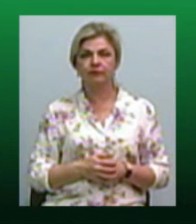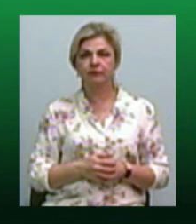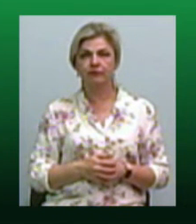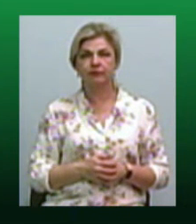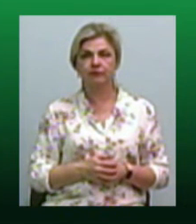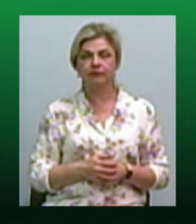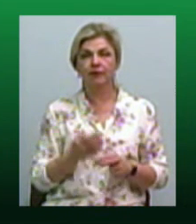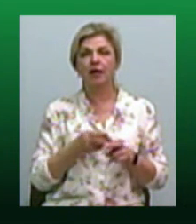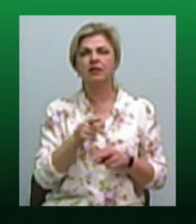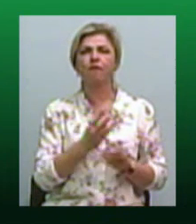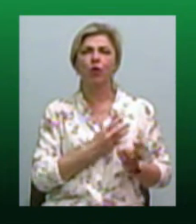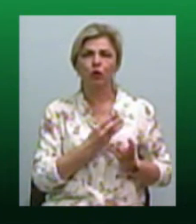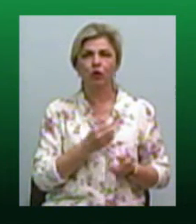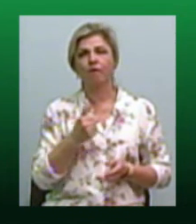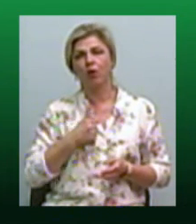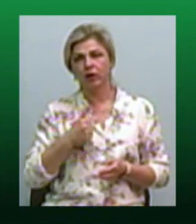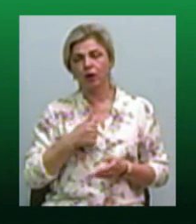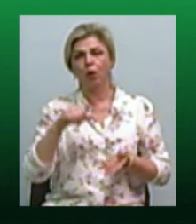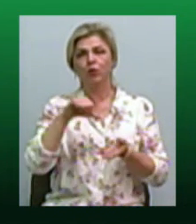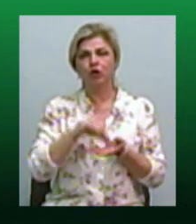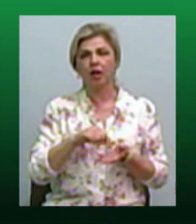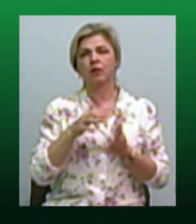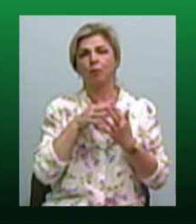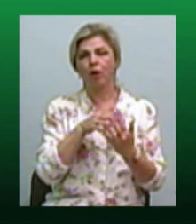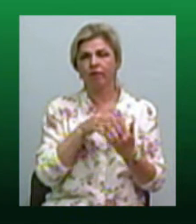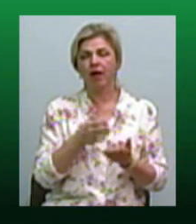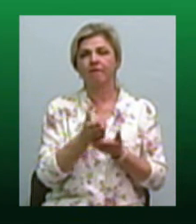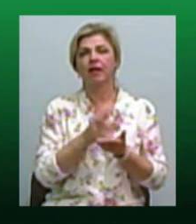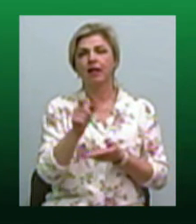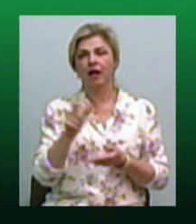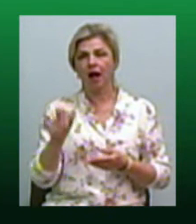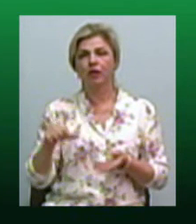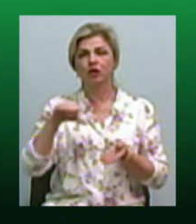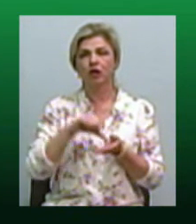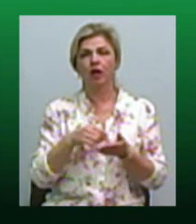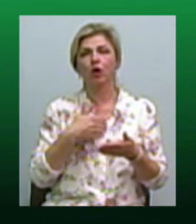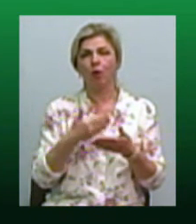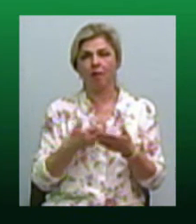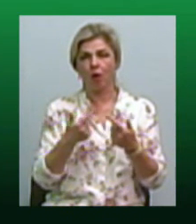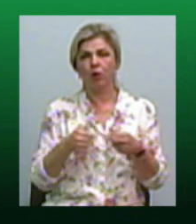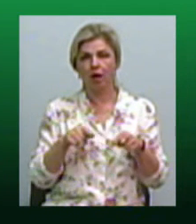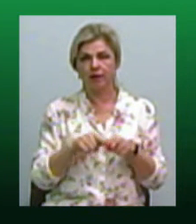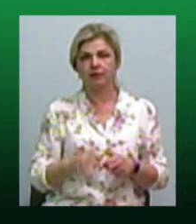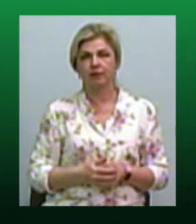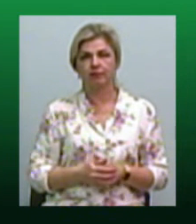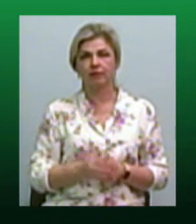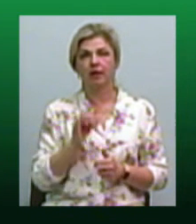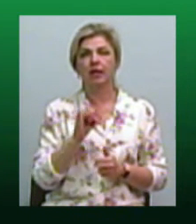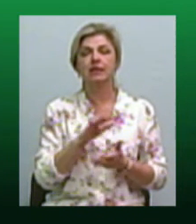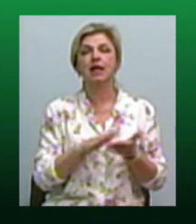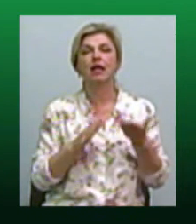Це волонтери, військові, учасники бойових дій, ветерани, члени громадських організацій. І заявку на